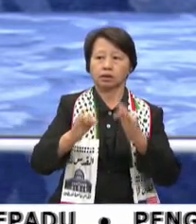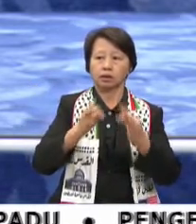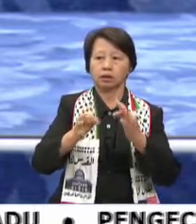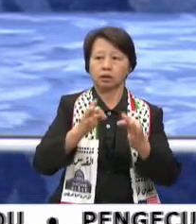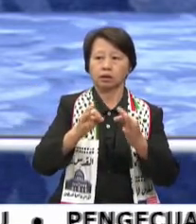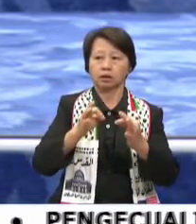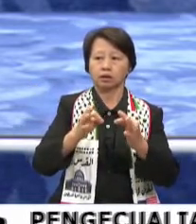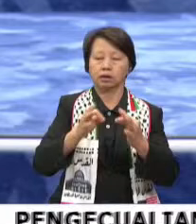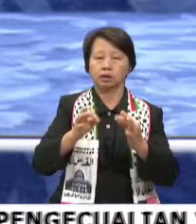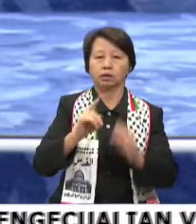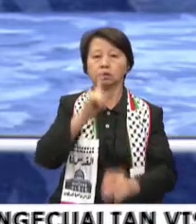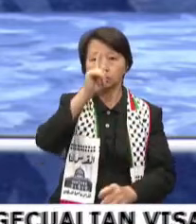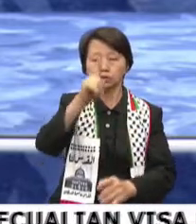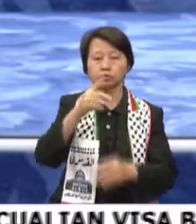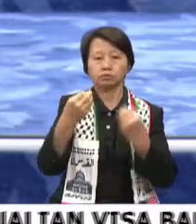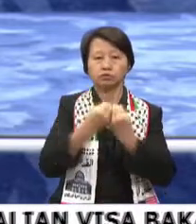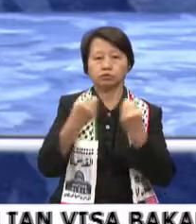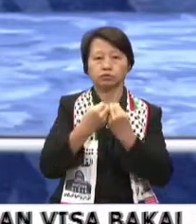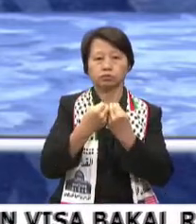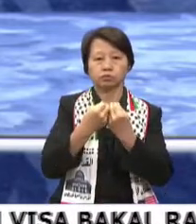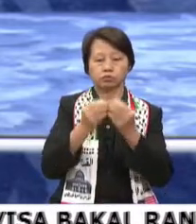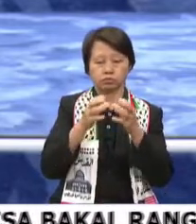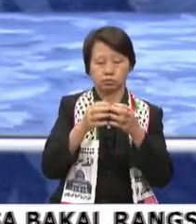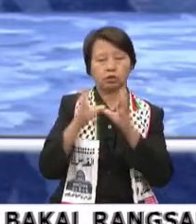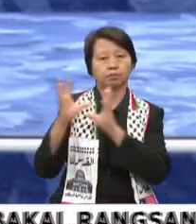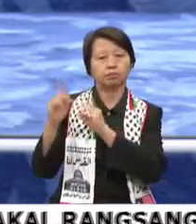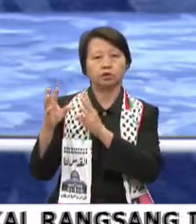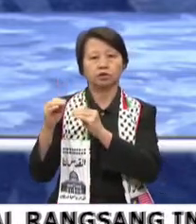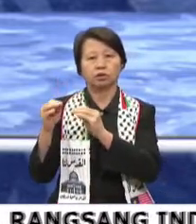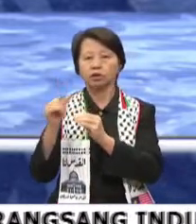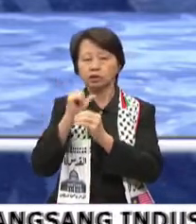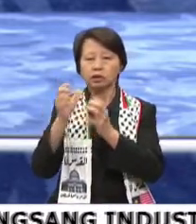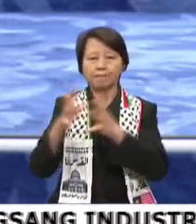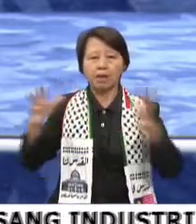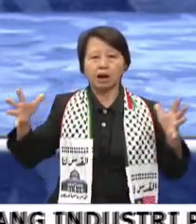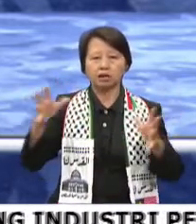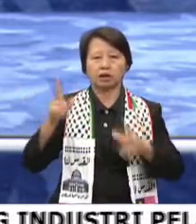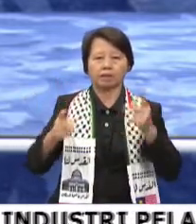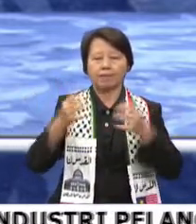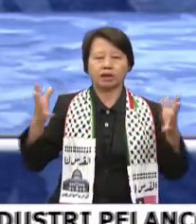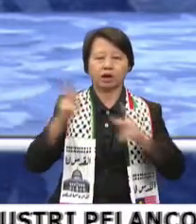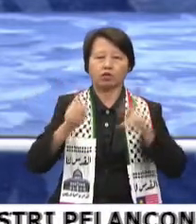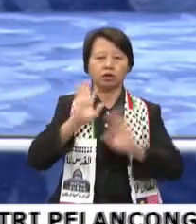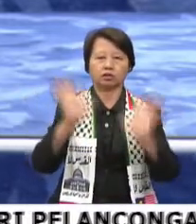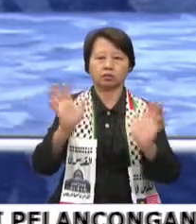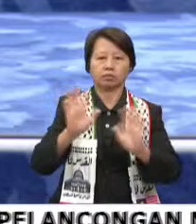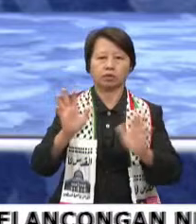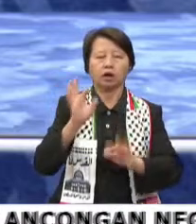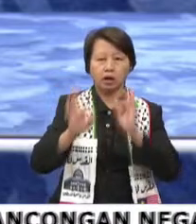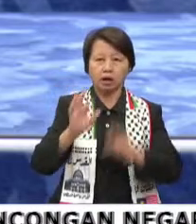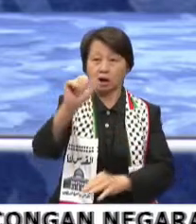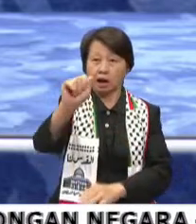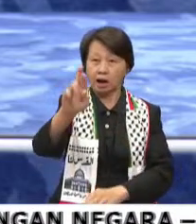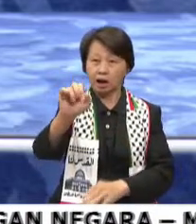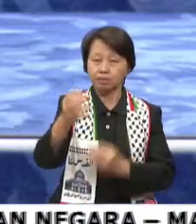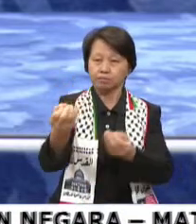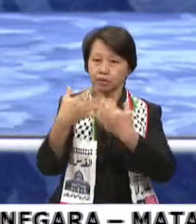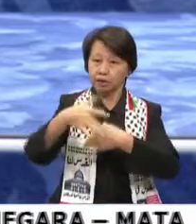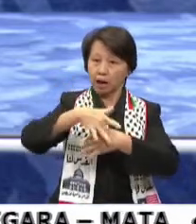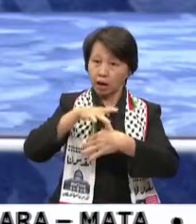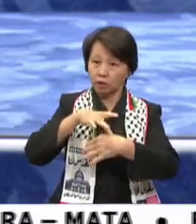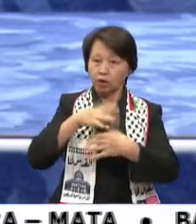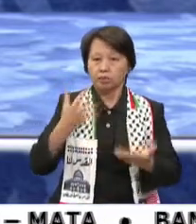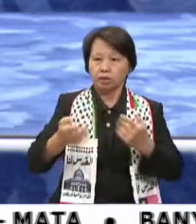kalau tentunya jumlah dalam mesyuarat itu tidak terlalu harus terlalu ramai tapi kalau arau bagiahu awal mungkin saya